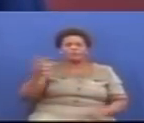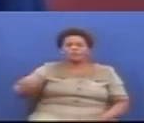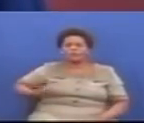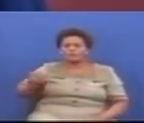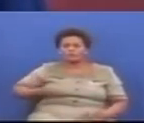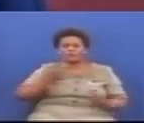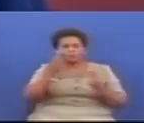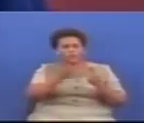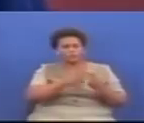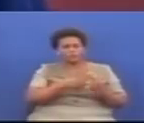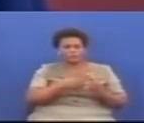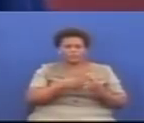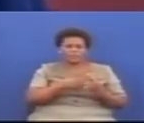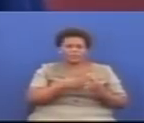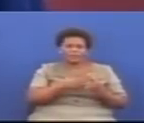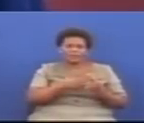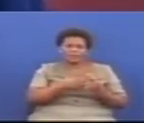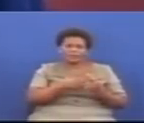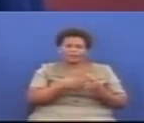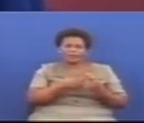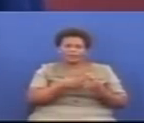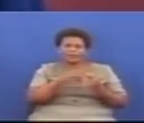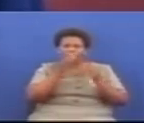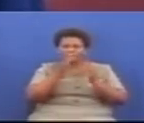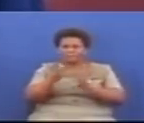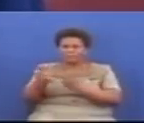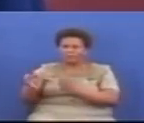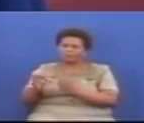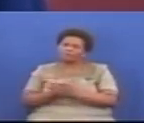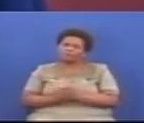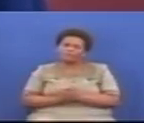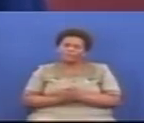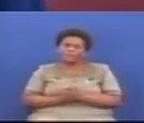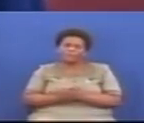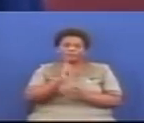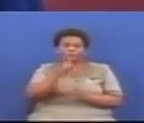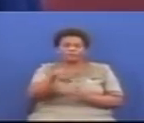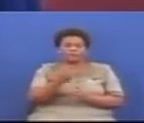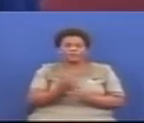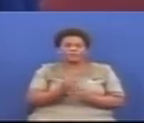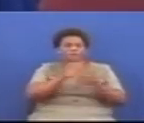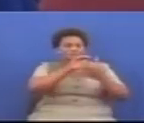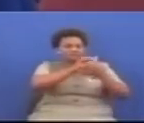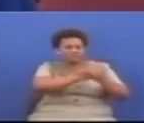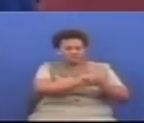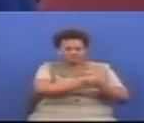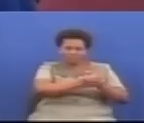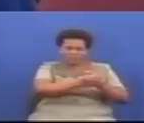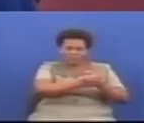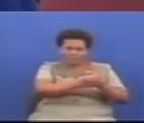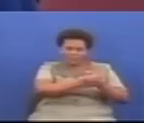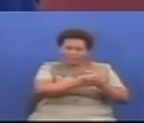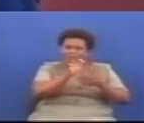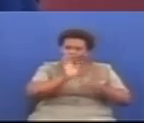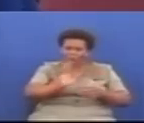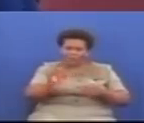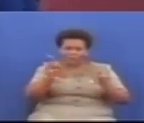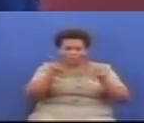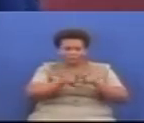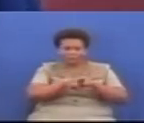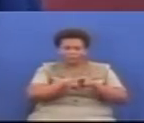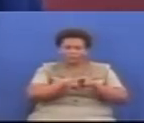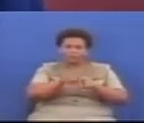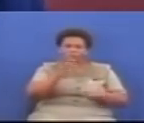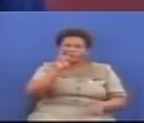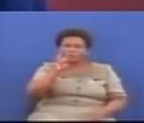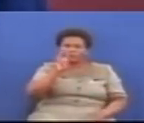Mheshimiwa Dr. Philip Mpango ambao ni pamoja na mkwe wa Mheshimiwa Waziri ndugu Emmanuel